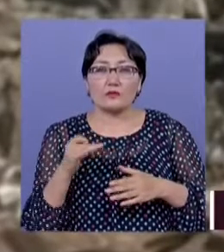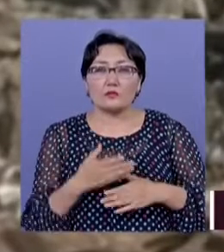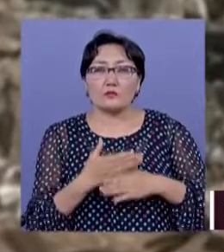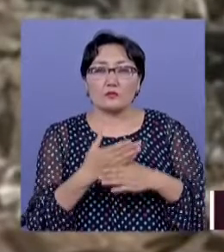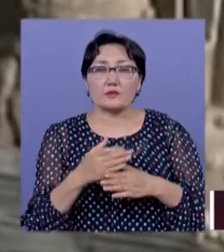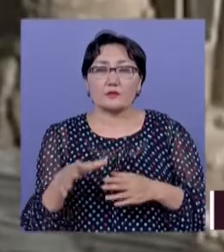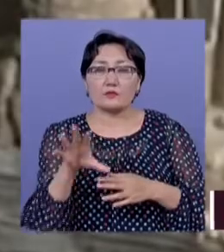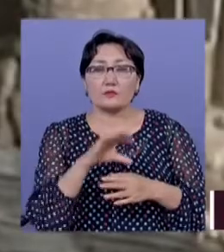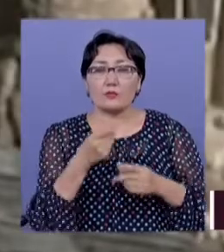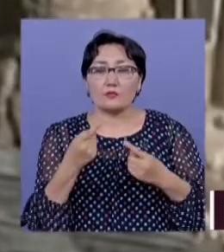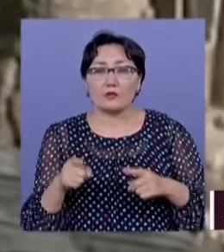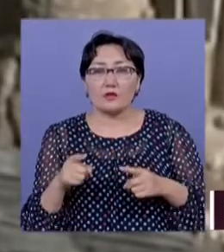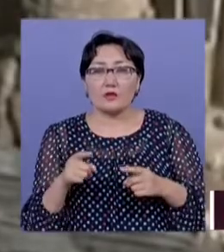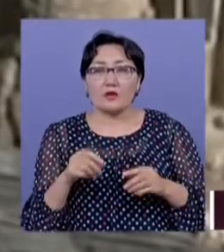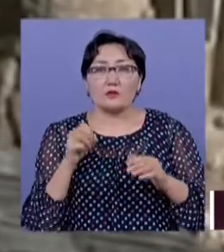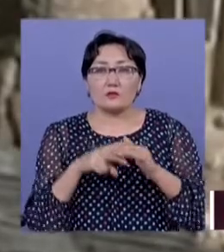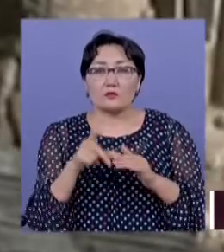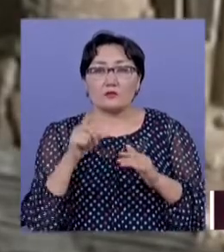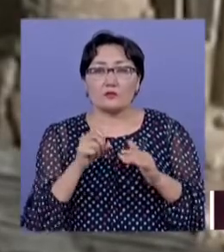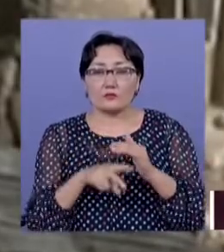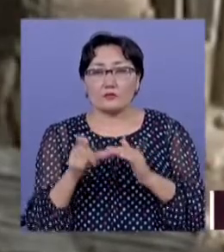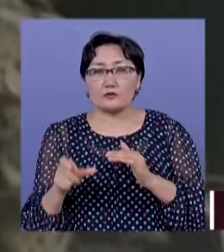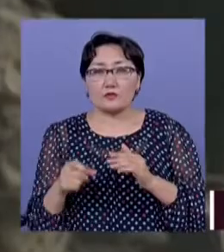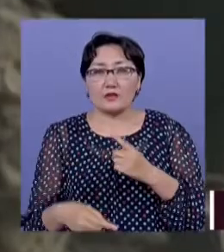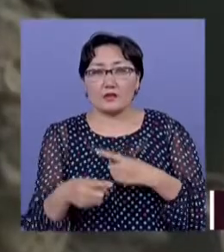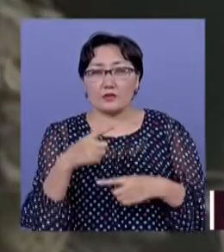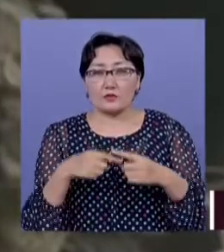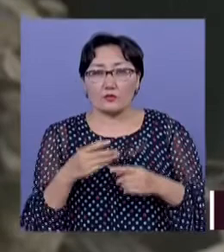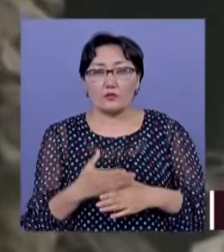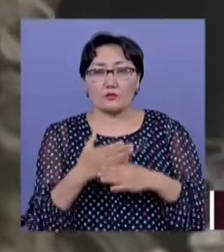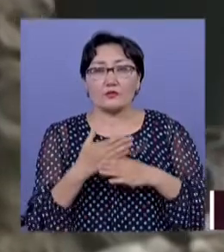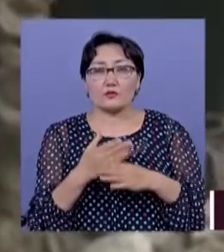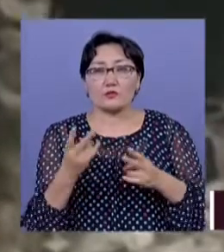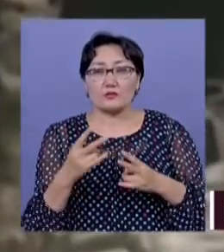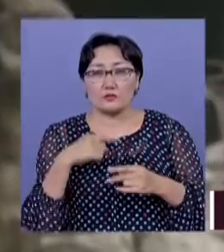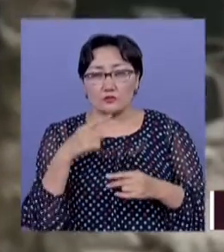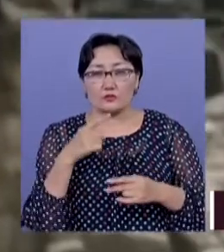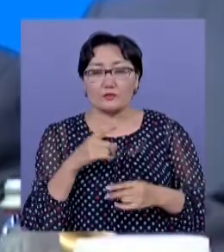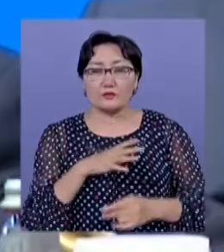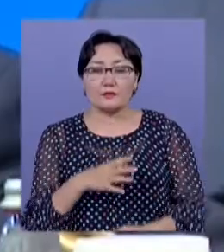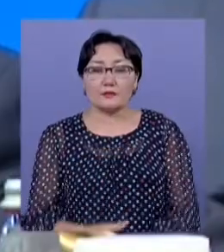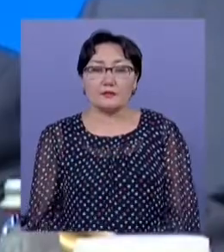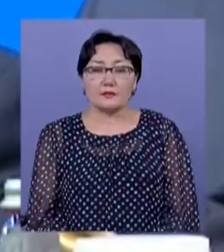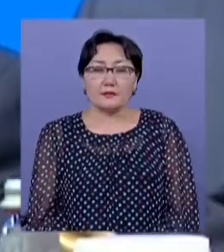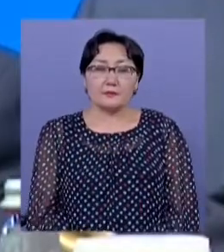минасыздандыру. Бұдан бөлек, босқындардың қайта оралуына көмектесу қажеттілігі сөз болды.